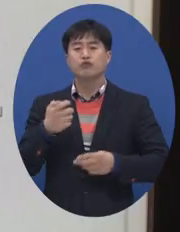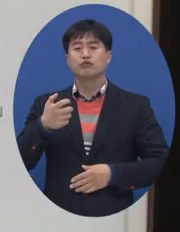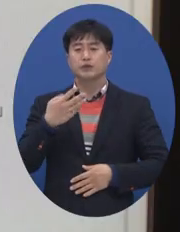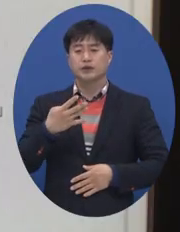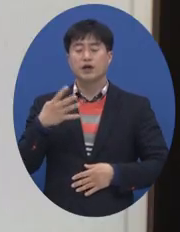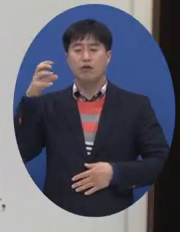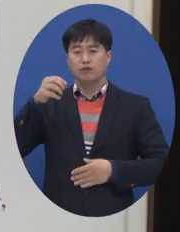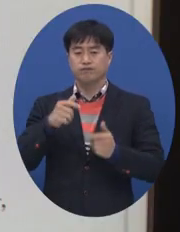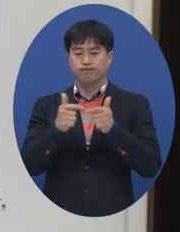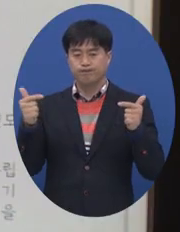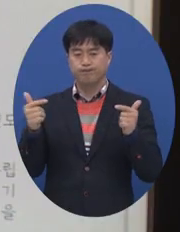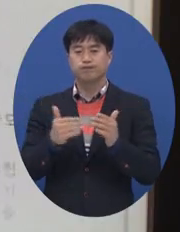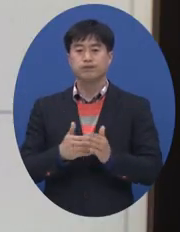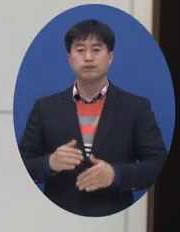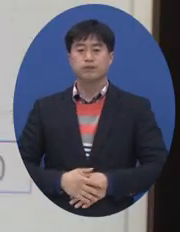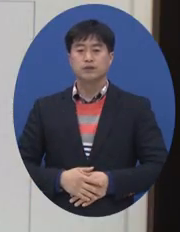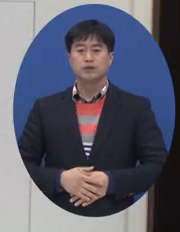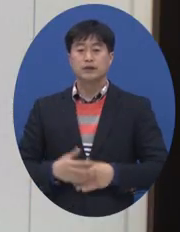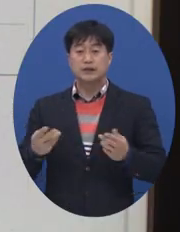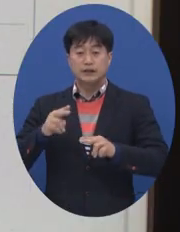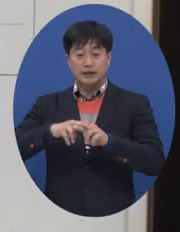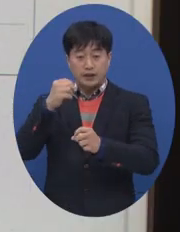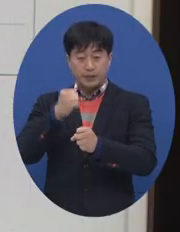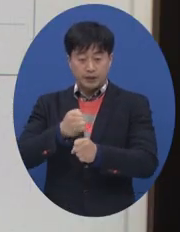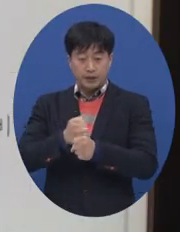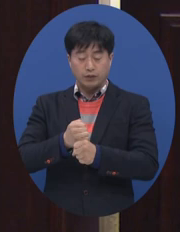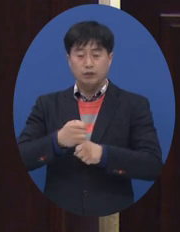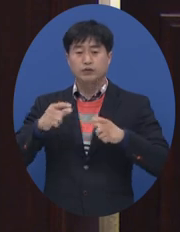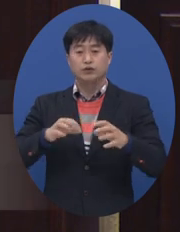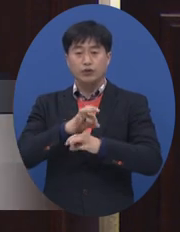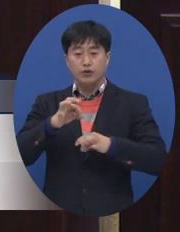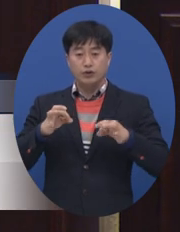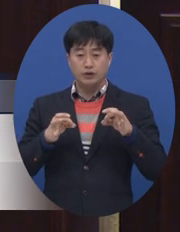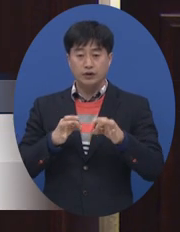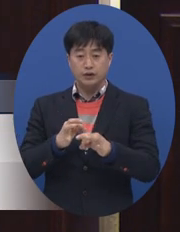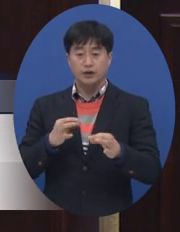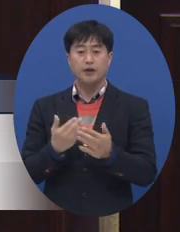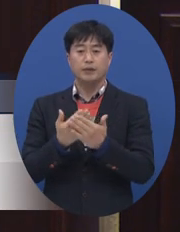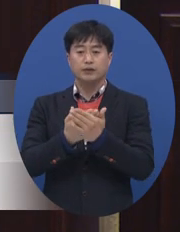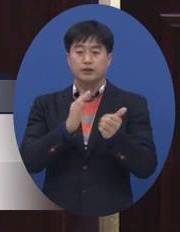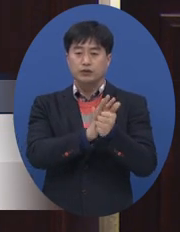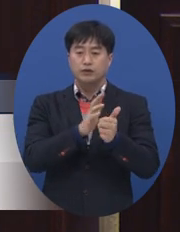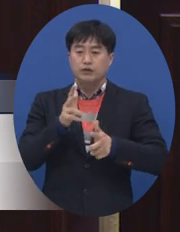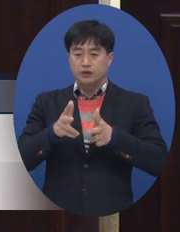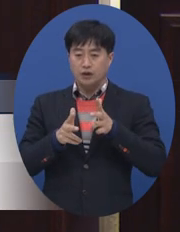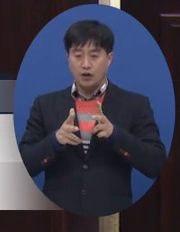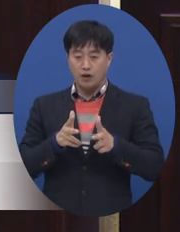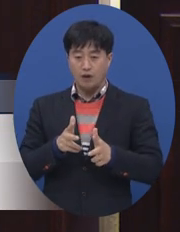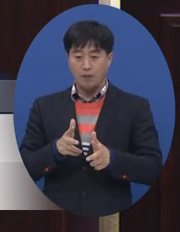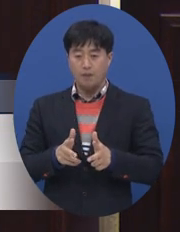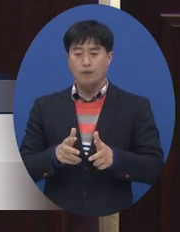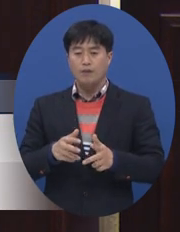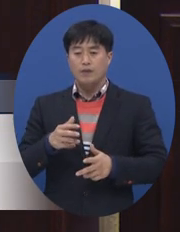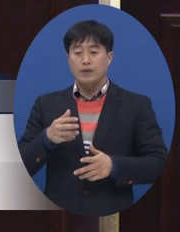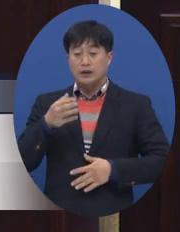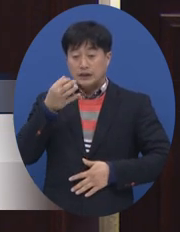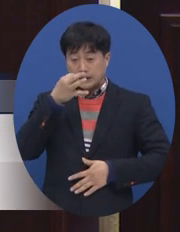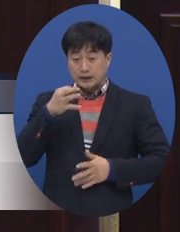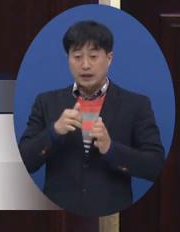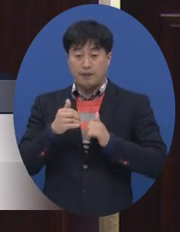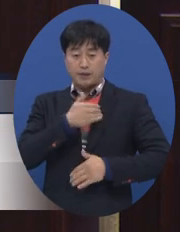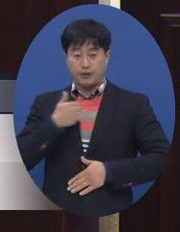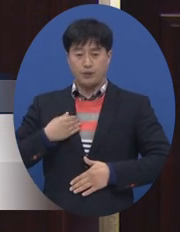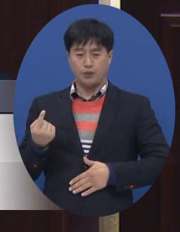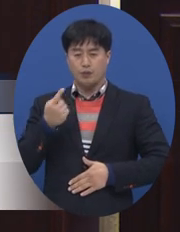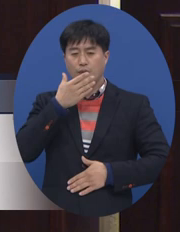64억 원이 증액됐습니다. 일자리 창출 및 지역경제 활력화 지원 사업과 수혜자 만족도가 높은 복지